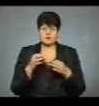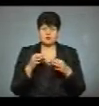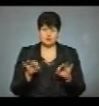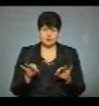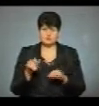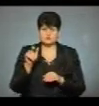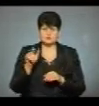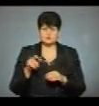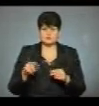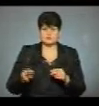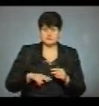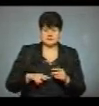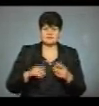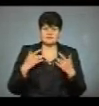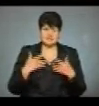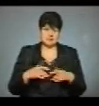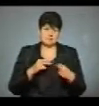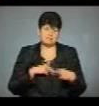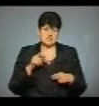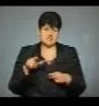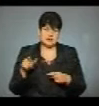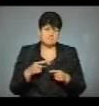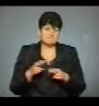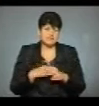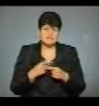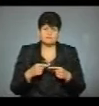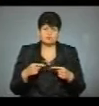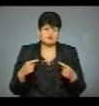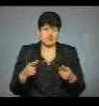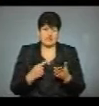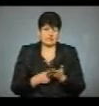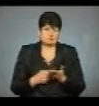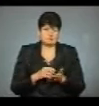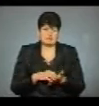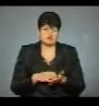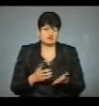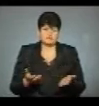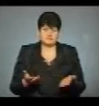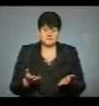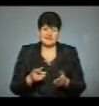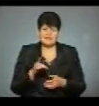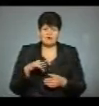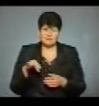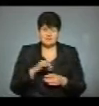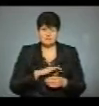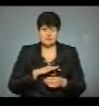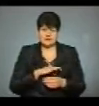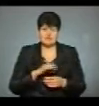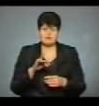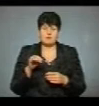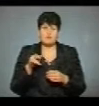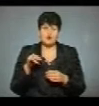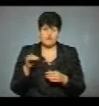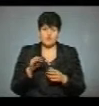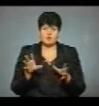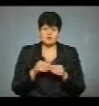роботодавцю звільнити працівника без будь-яких підстав на це. Європейські профспілки, європейські профоб'єднання вже